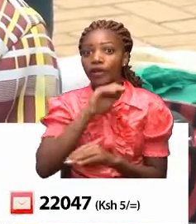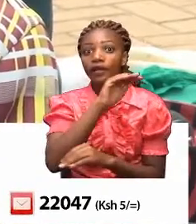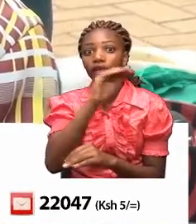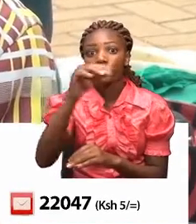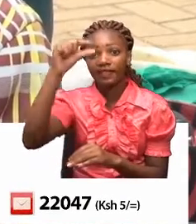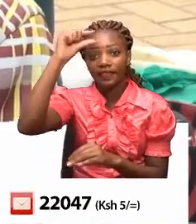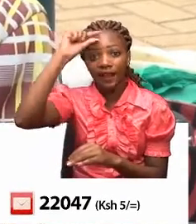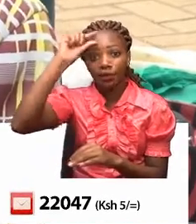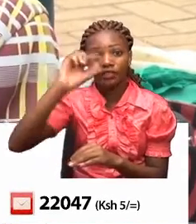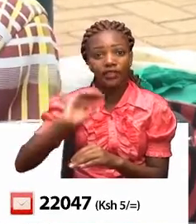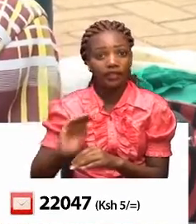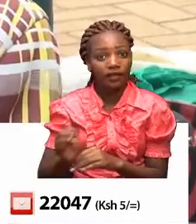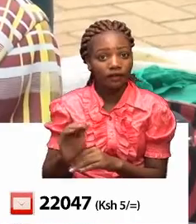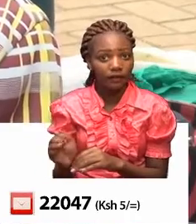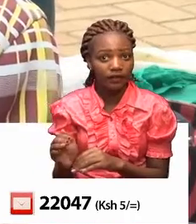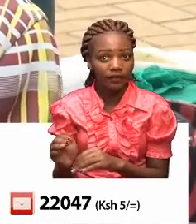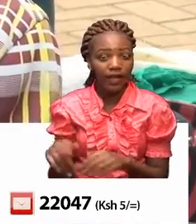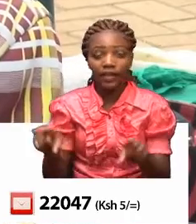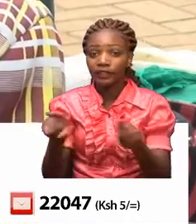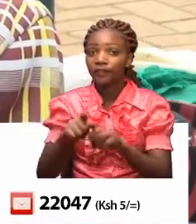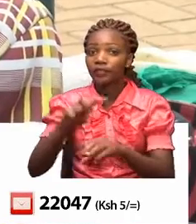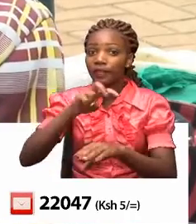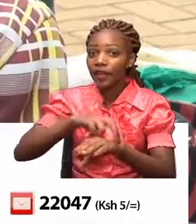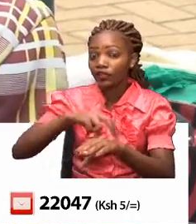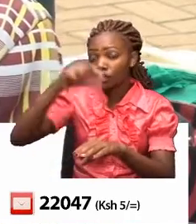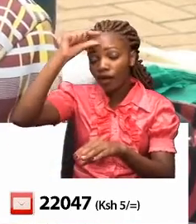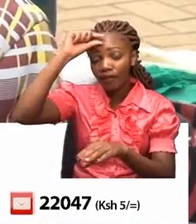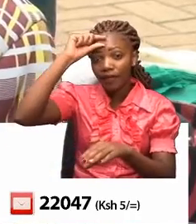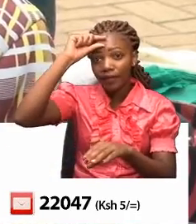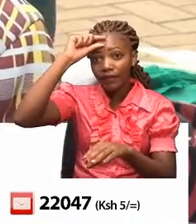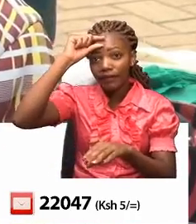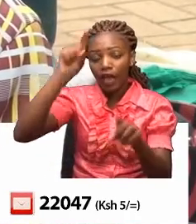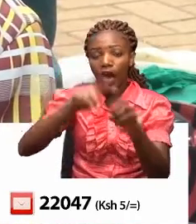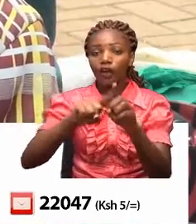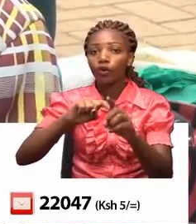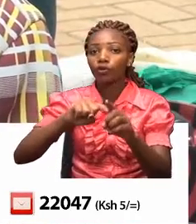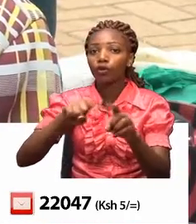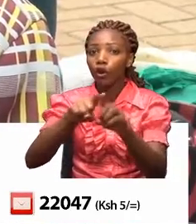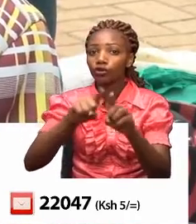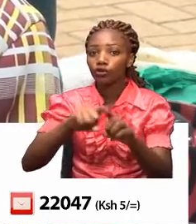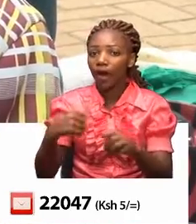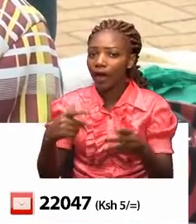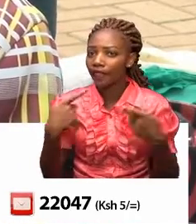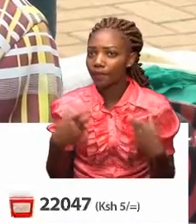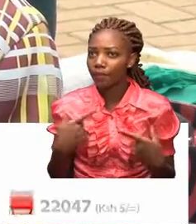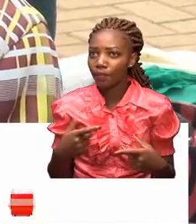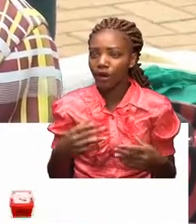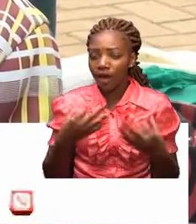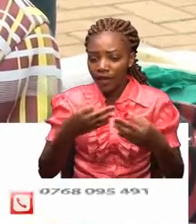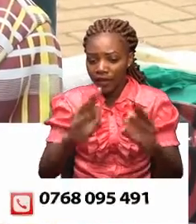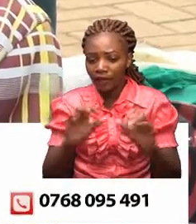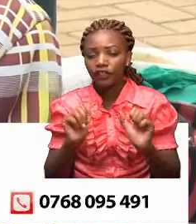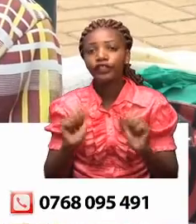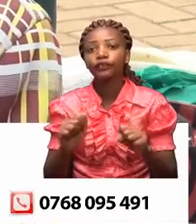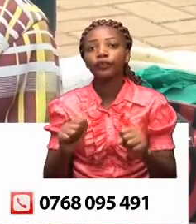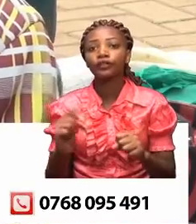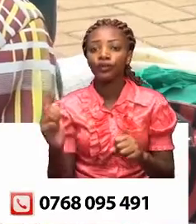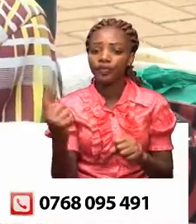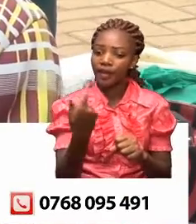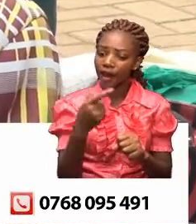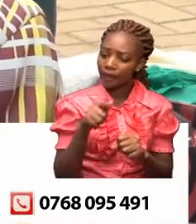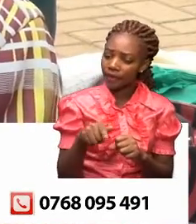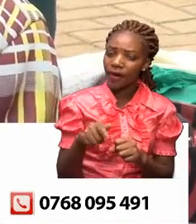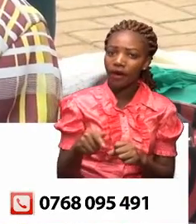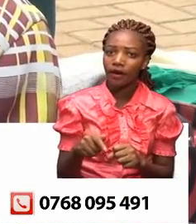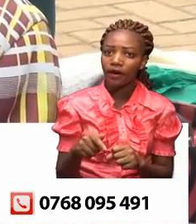ya county, hata serikali kuu na wahisani wengine ya kwamba waweze kufika mahali hapa